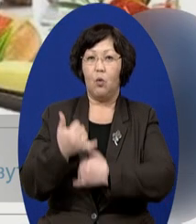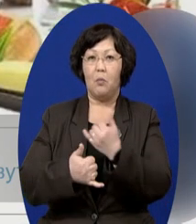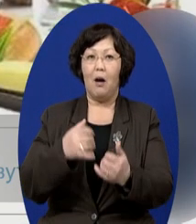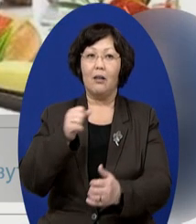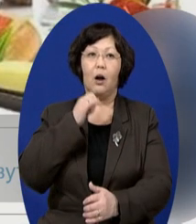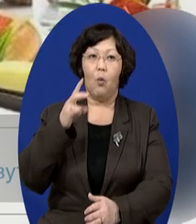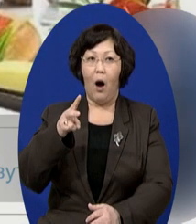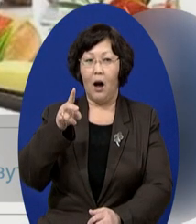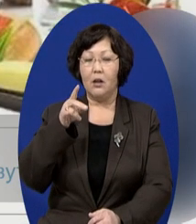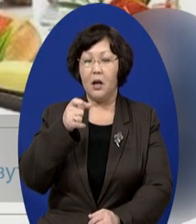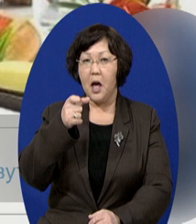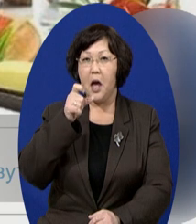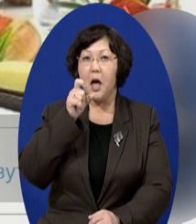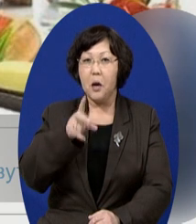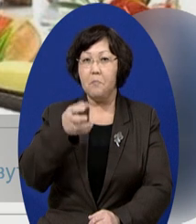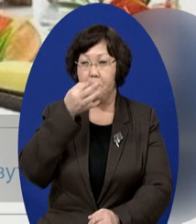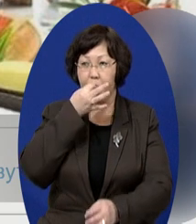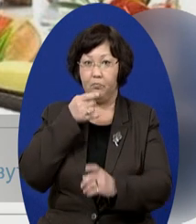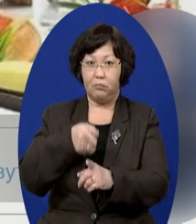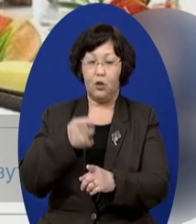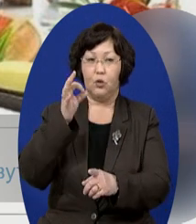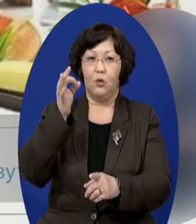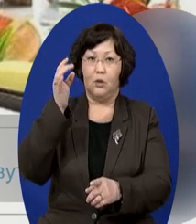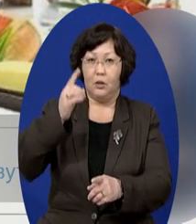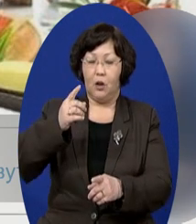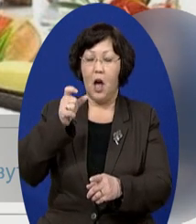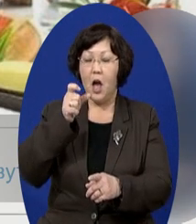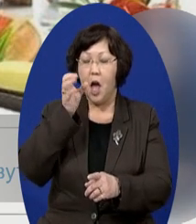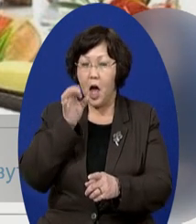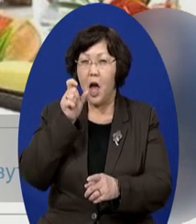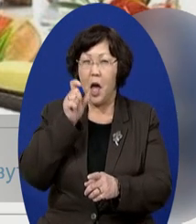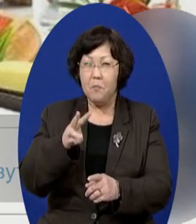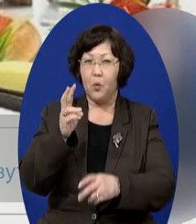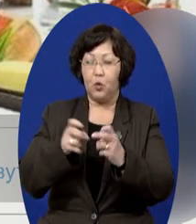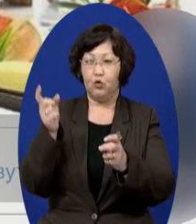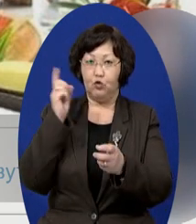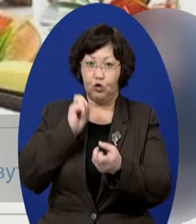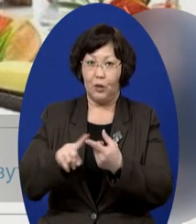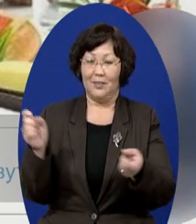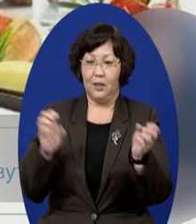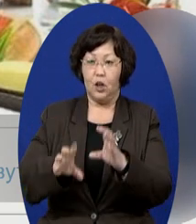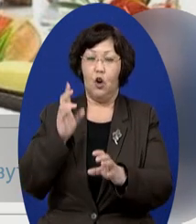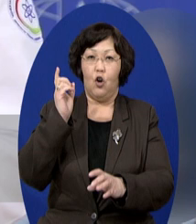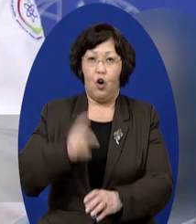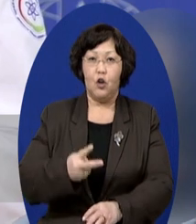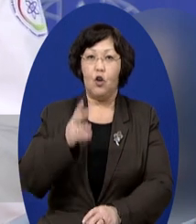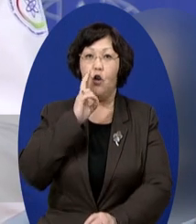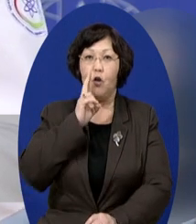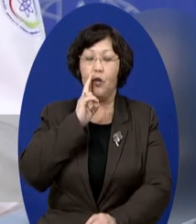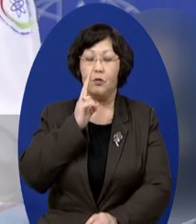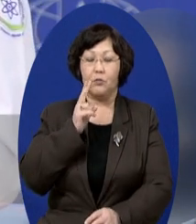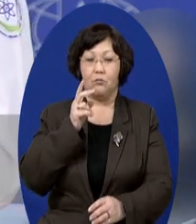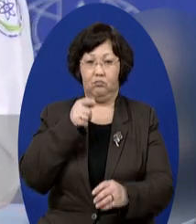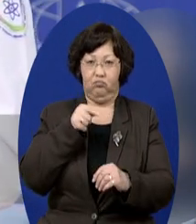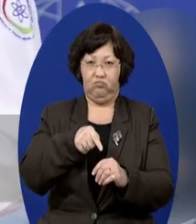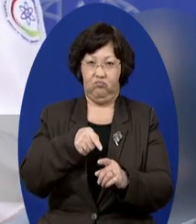а гэхдээ хооланд холж хэрэглэхэд одоо тухайн үнэ биеийн тамирыг сайжруулах за яг одоо тархлааг